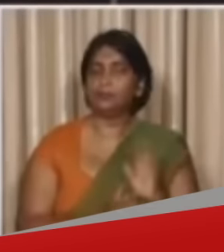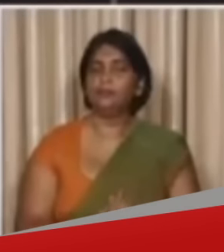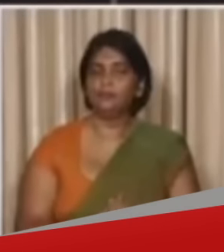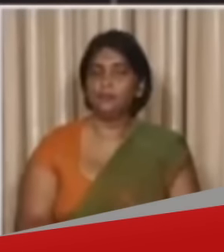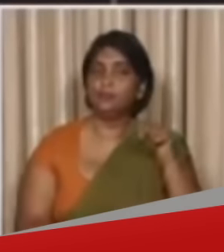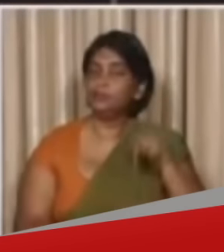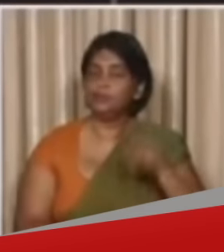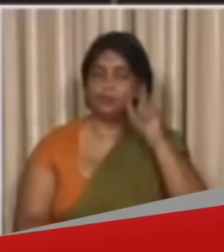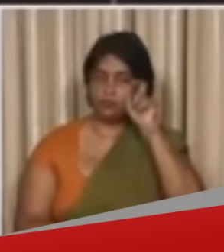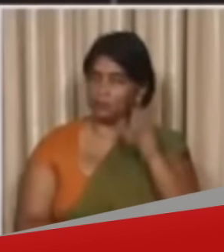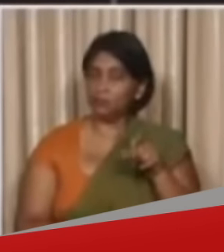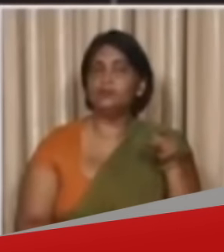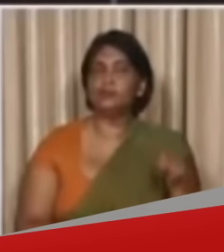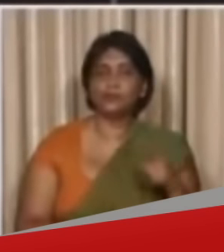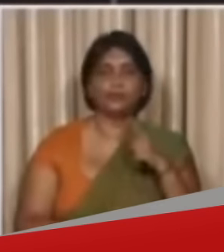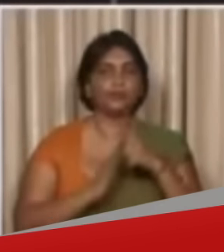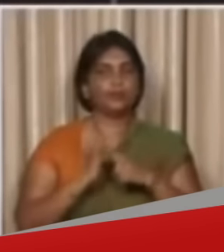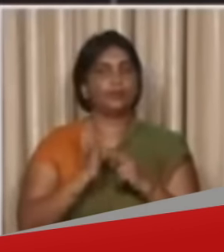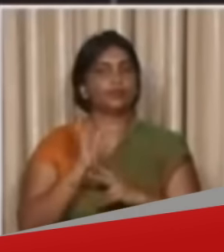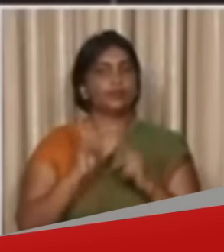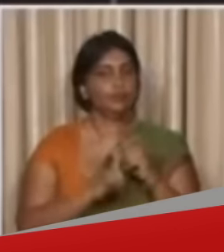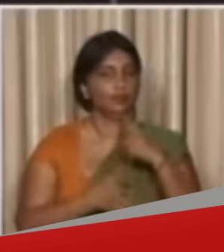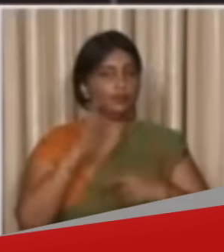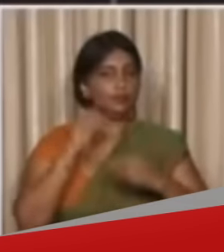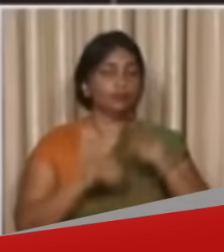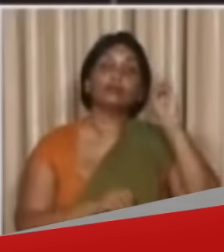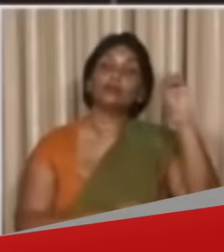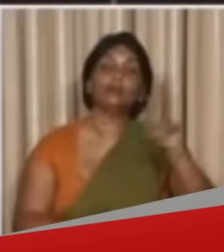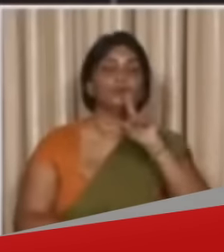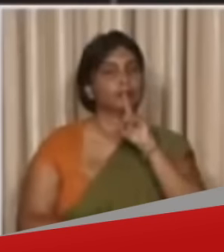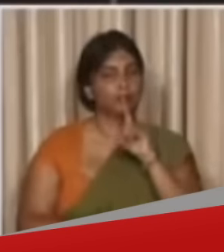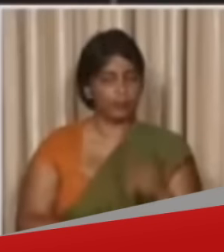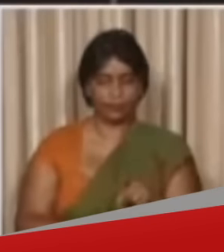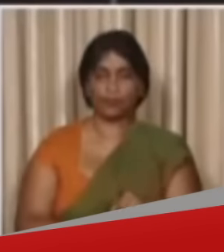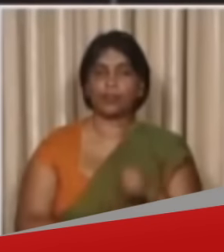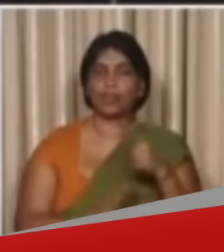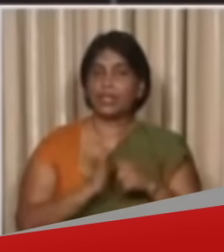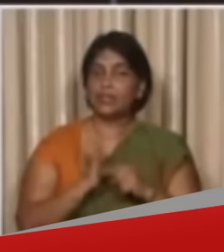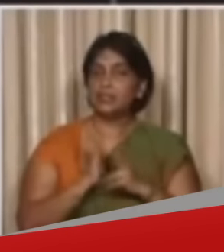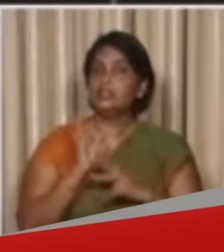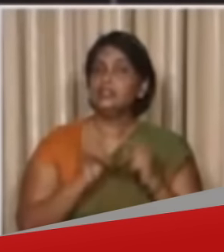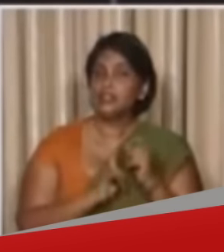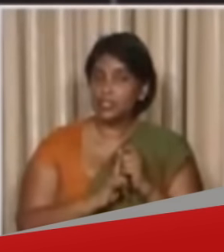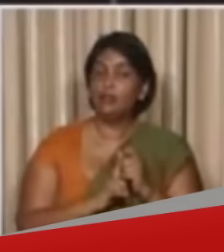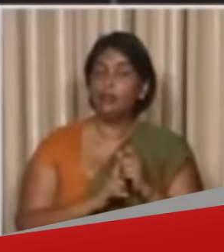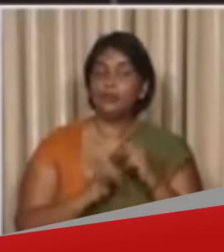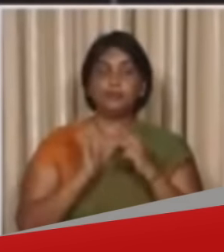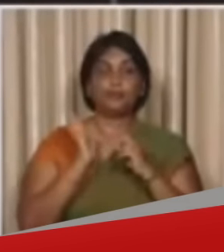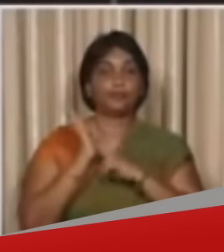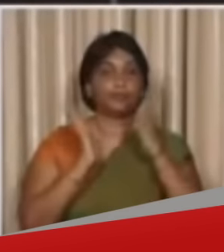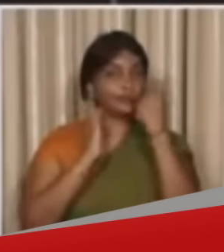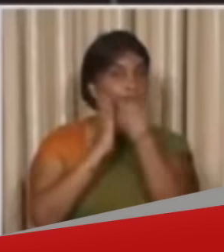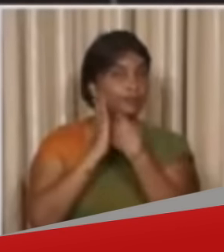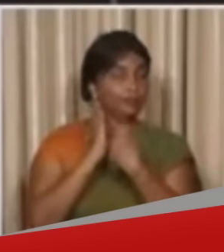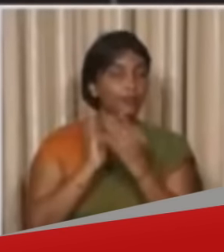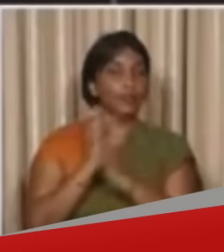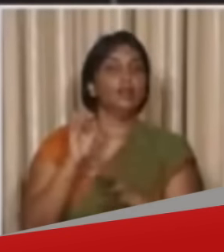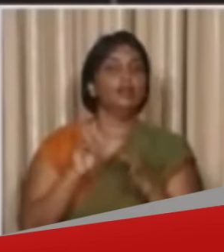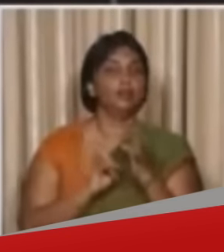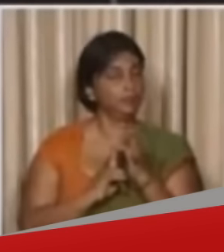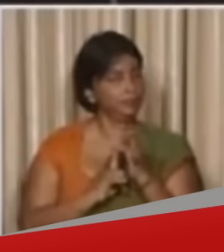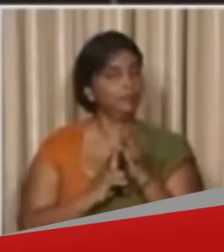බලන්න, ජනතා විමුක්ති පෙරමුණට ඡන්දය දෙන්නේ කියලා කියනවා. ජනතා විමුක්ති පෙරමුණේ ජාතික ලැයිස්තු මන්ත්‍රී,